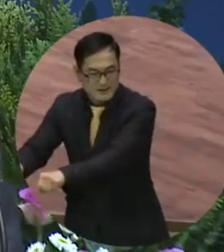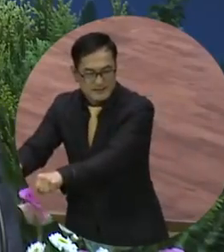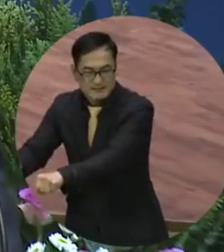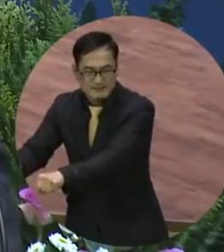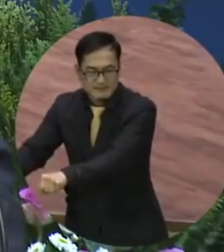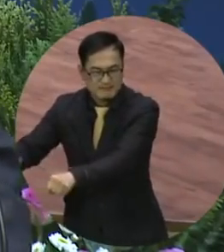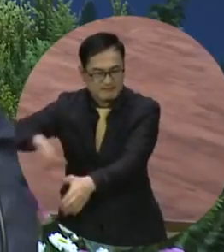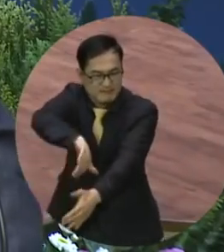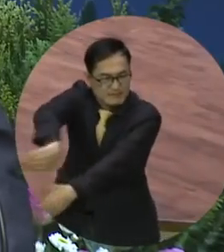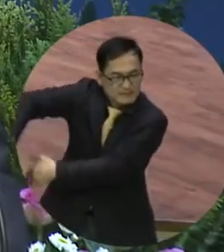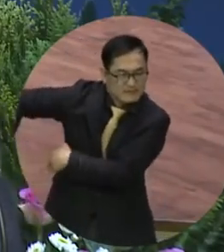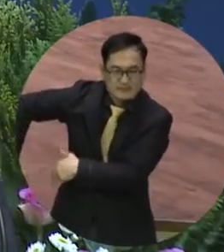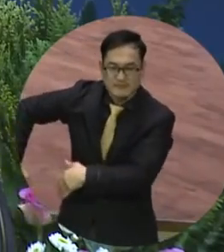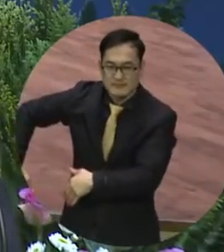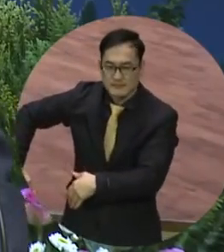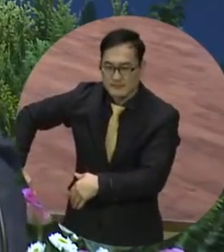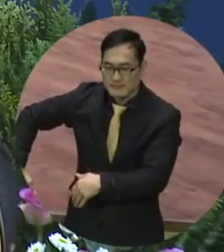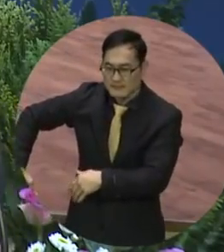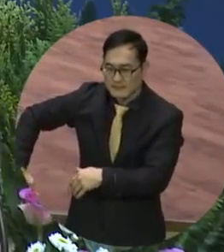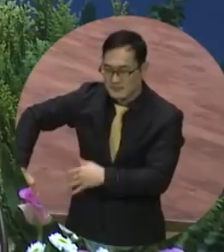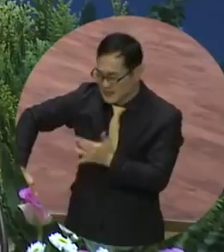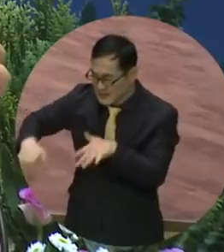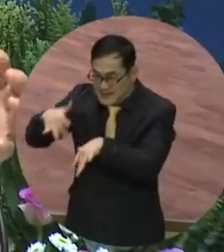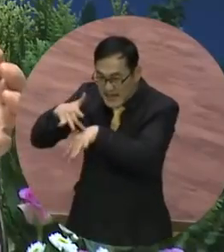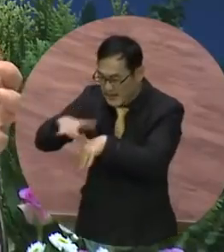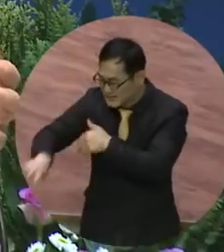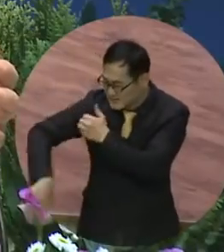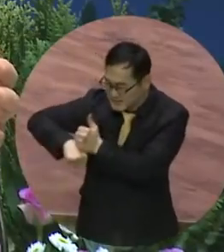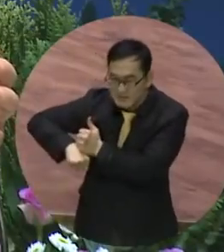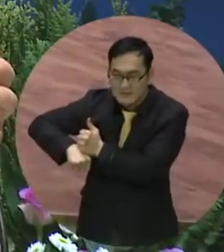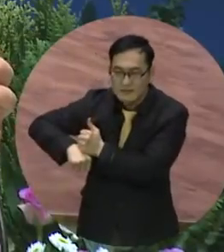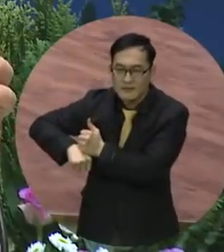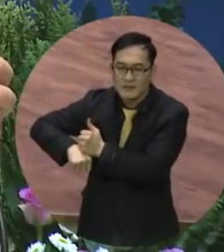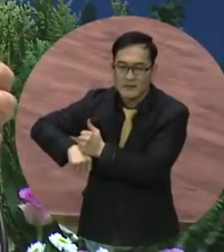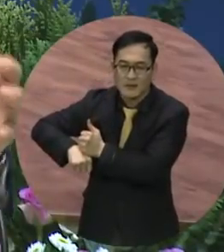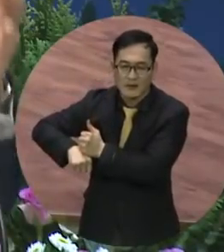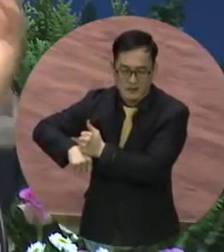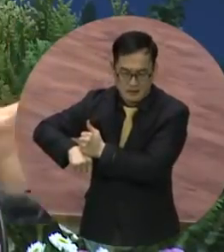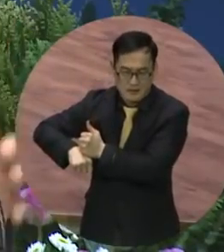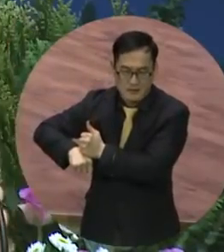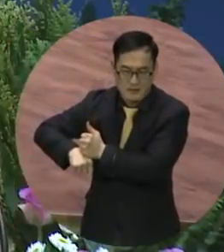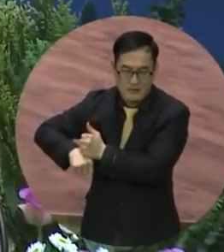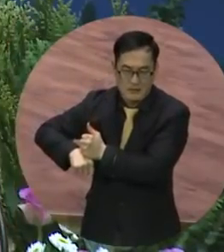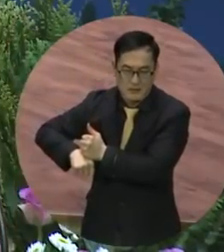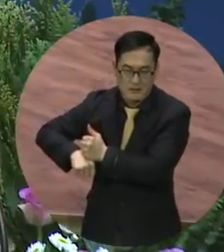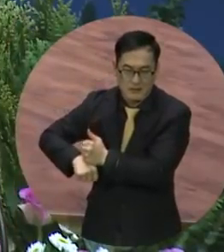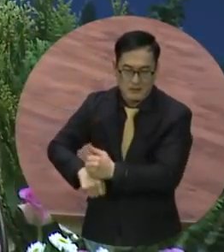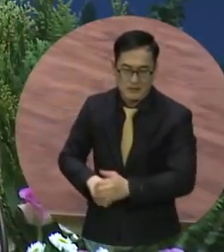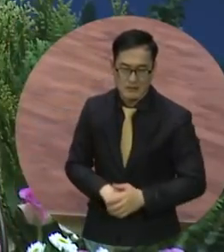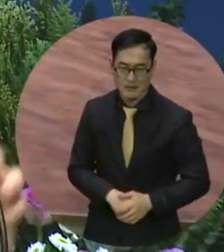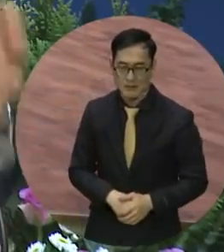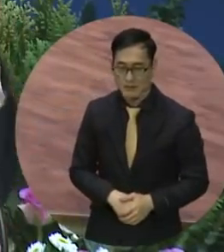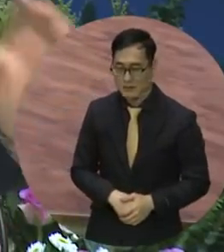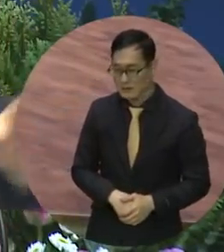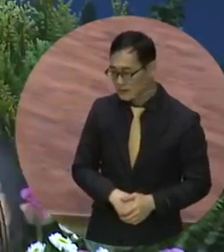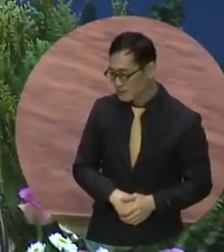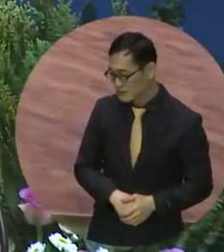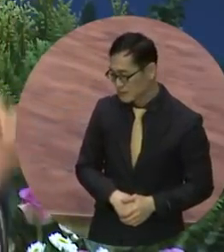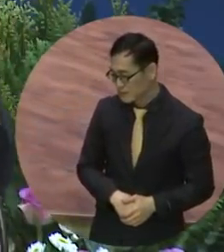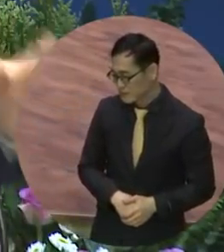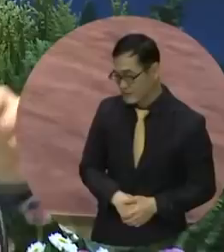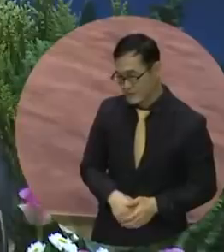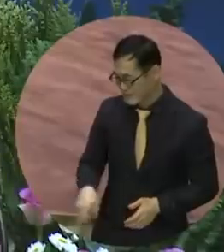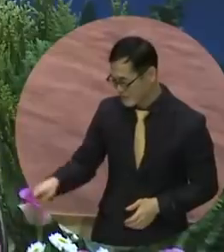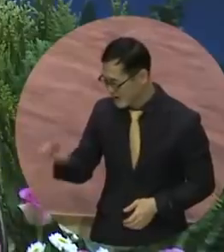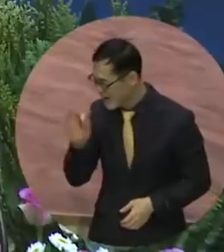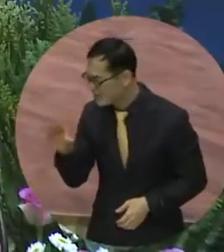절대로 영향 못 미치도록. 내 털에 갇혀 살도록. 네가 뭐해? 네가 뭐 가진 게 있어?